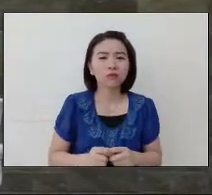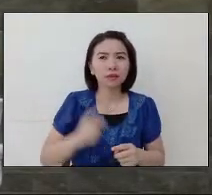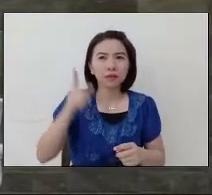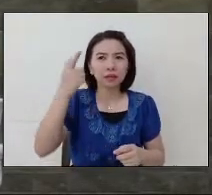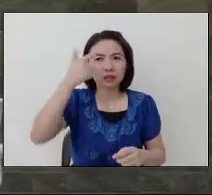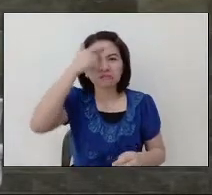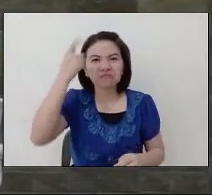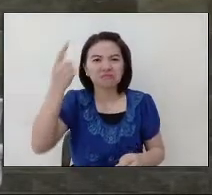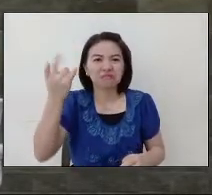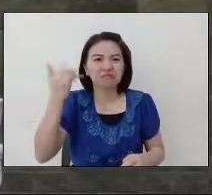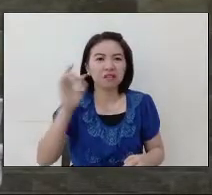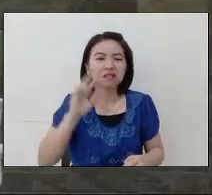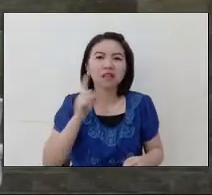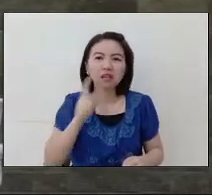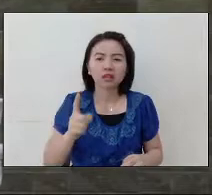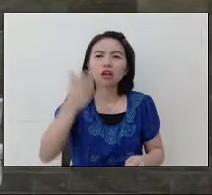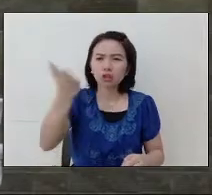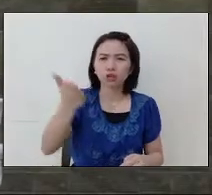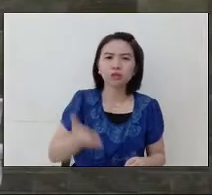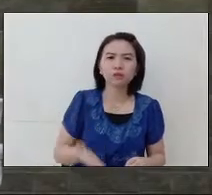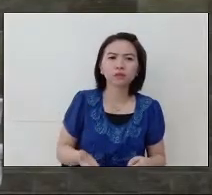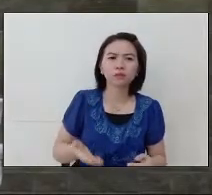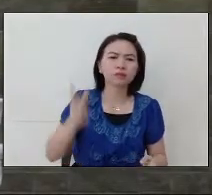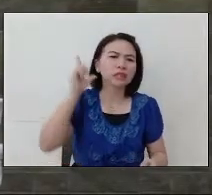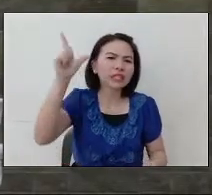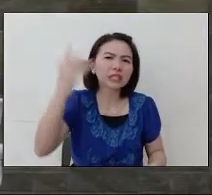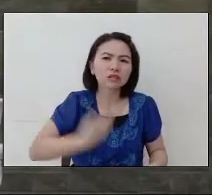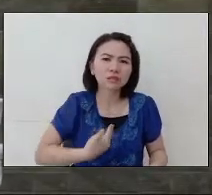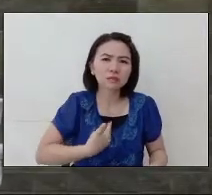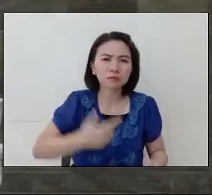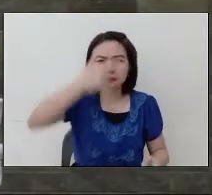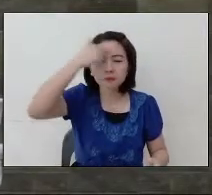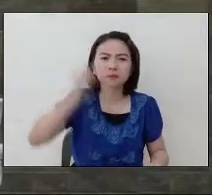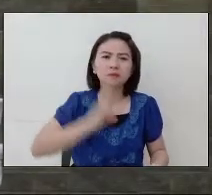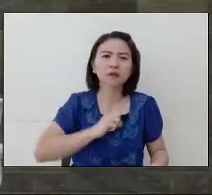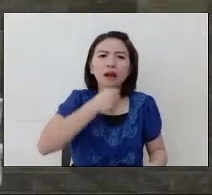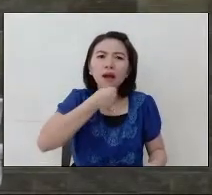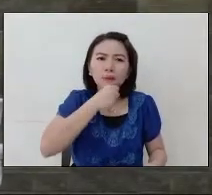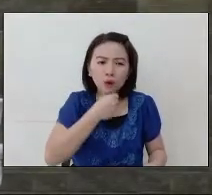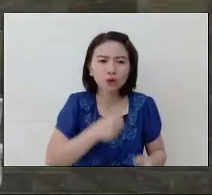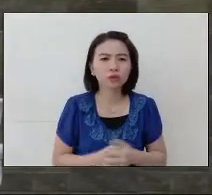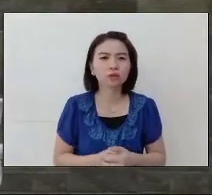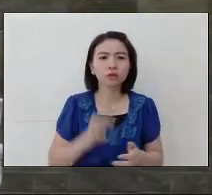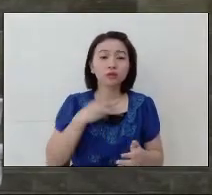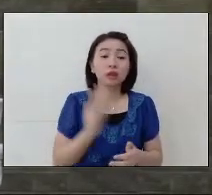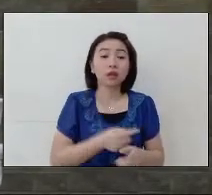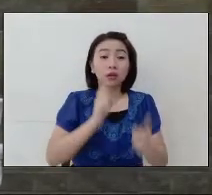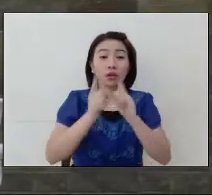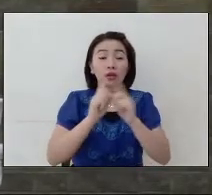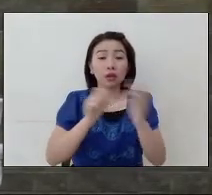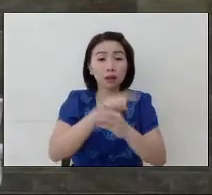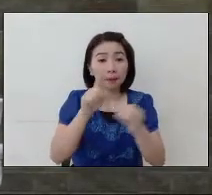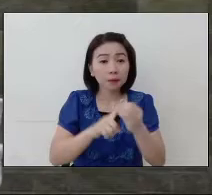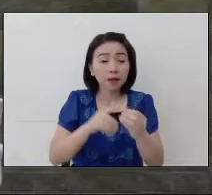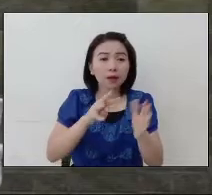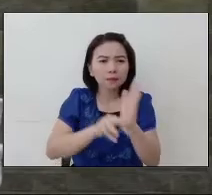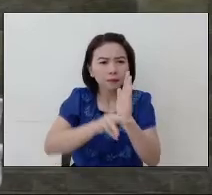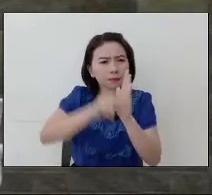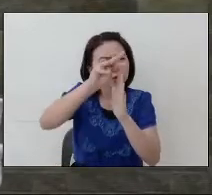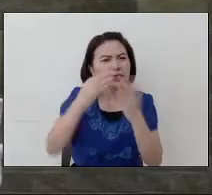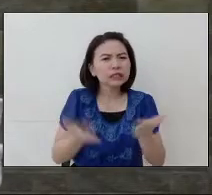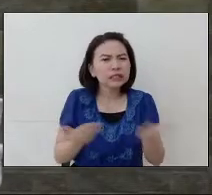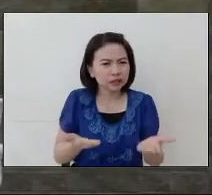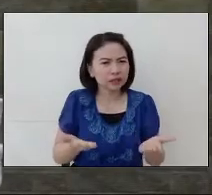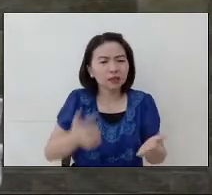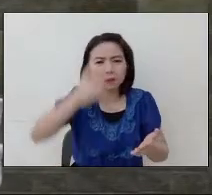tinandaan. Now do you understand? We were talking about maturity here. So that's because maturity is